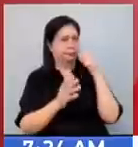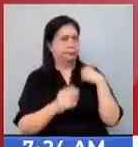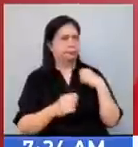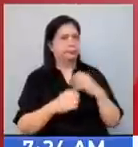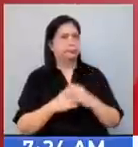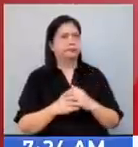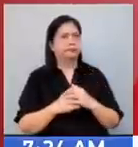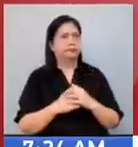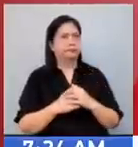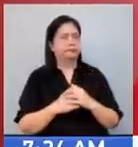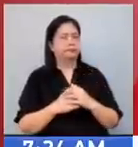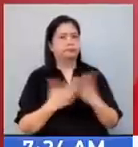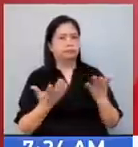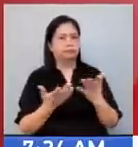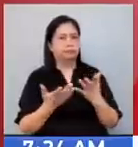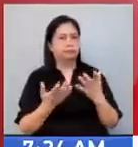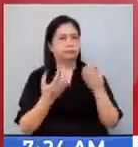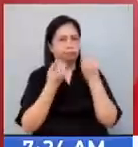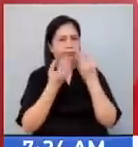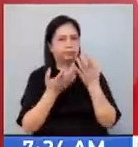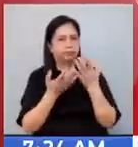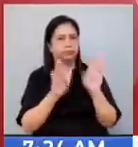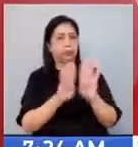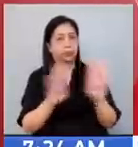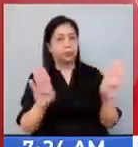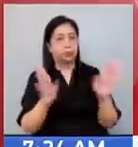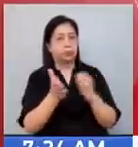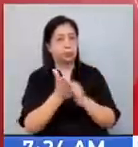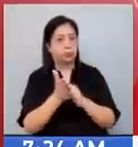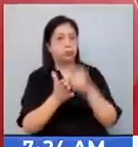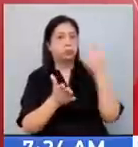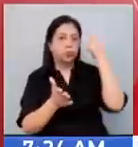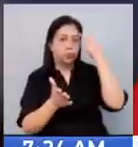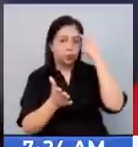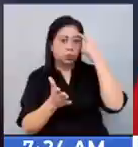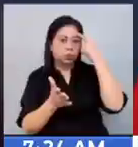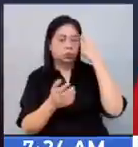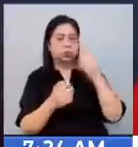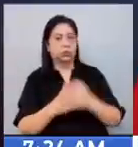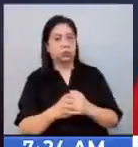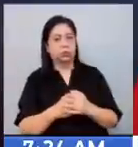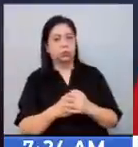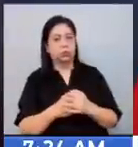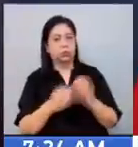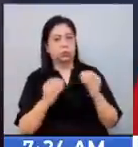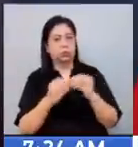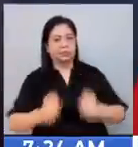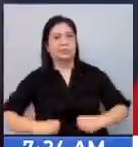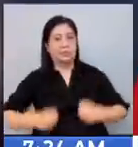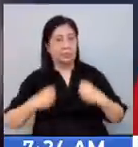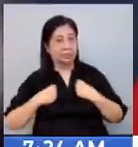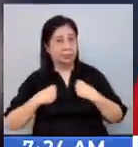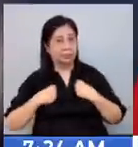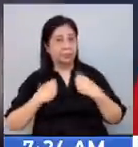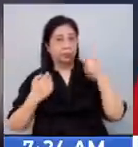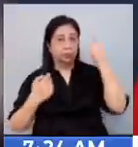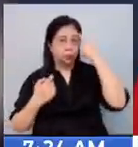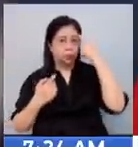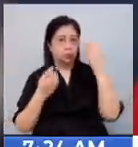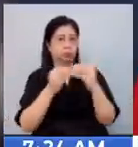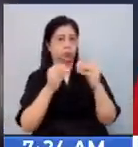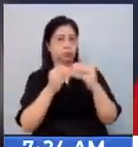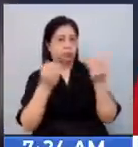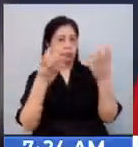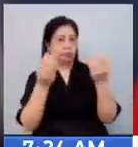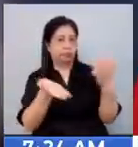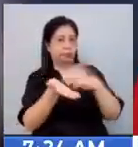nag-open po sila ng enrollment kasi akala po masusurvive, bali maraming mag-e-enroll. Mm-hmm. Tapos